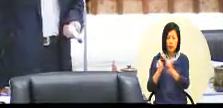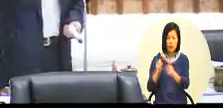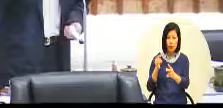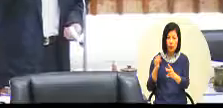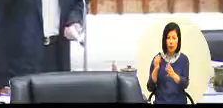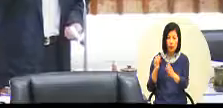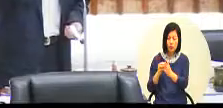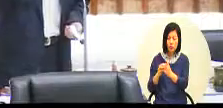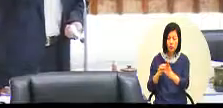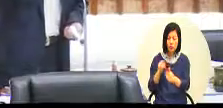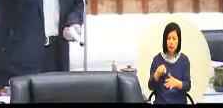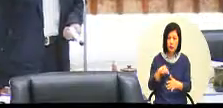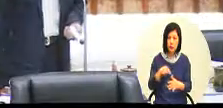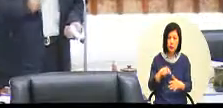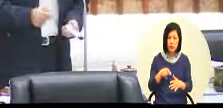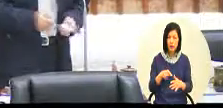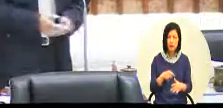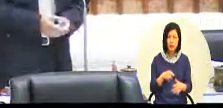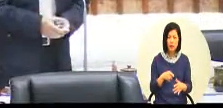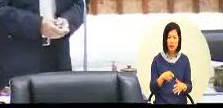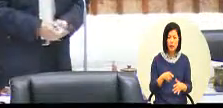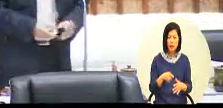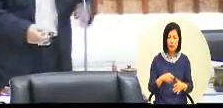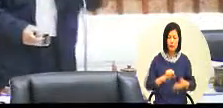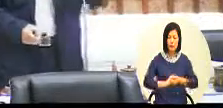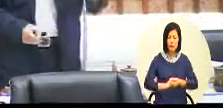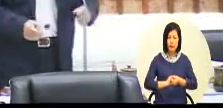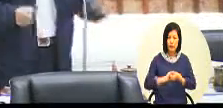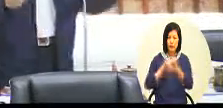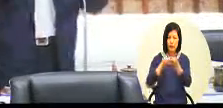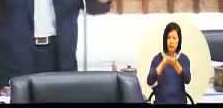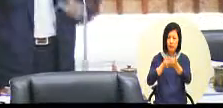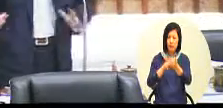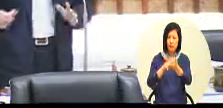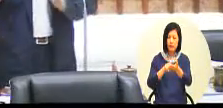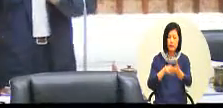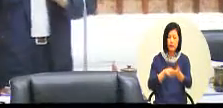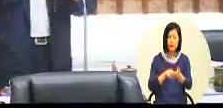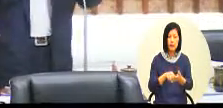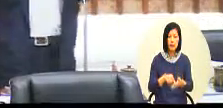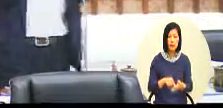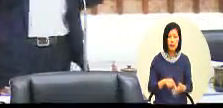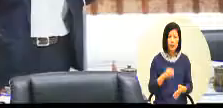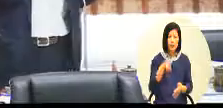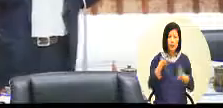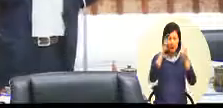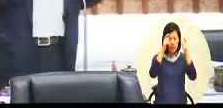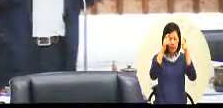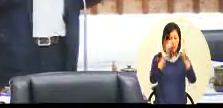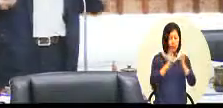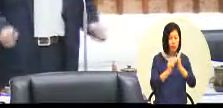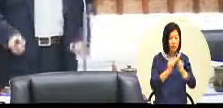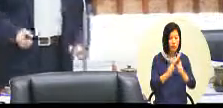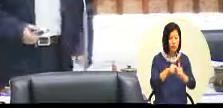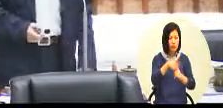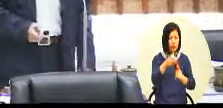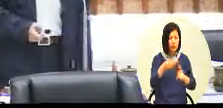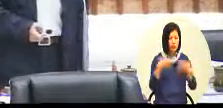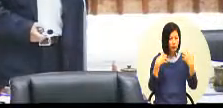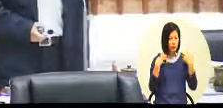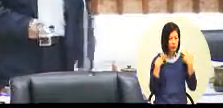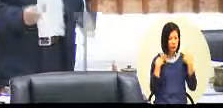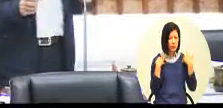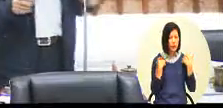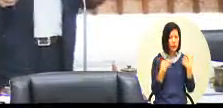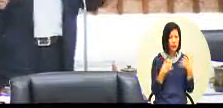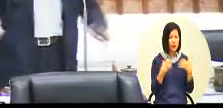上面的一定要向中央哦来表达，让我们高雄市这一些被承担的这些所有的